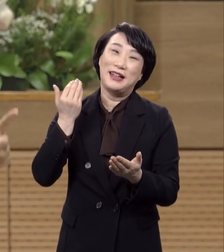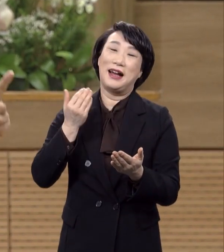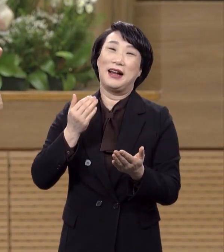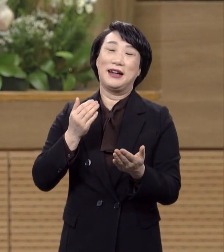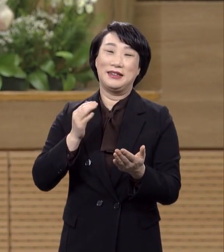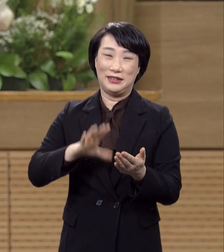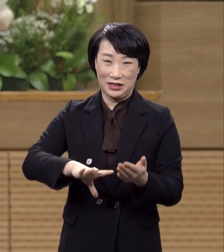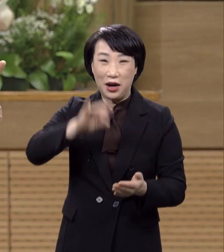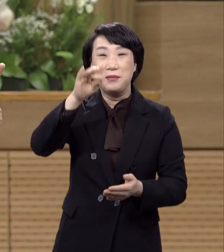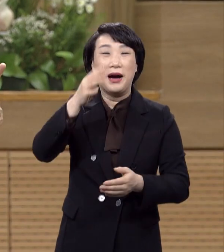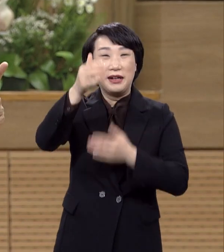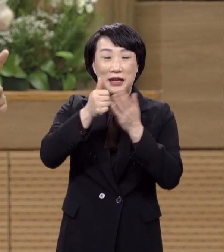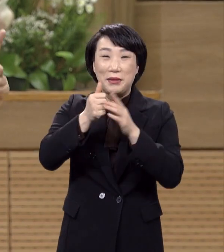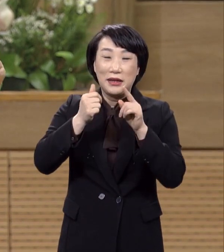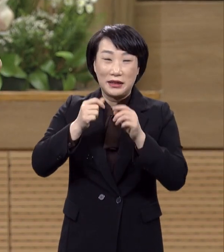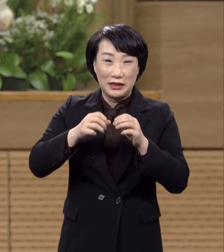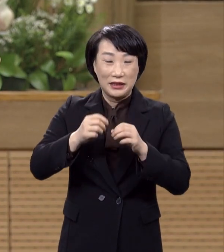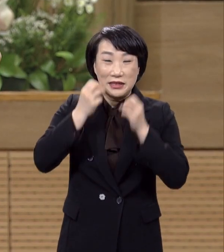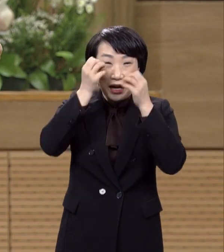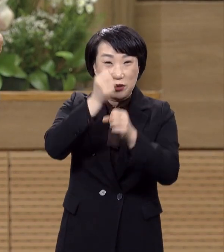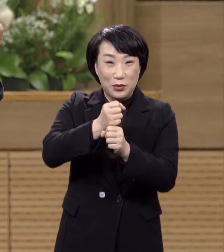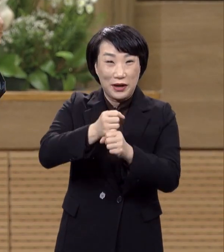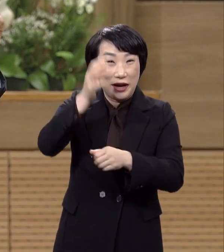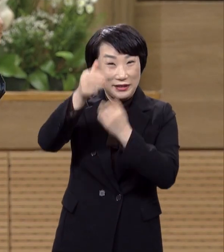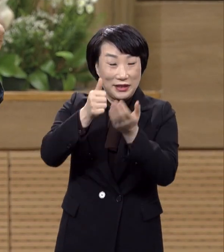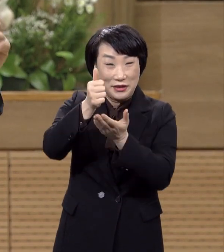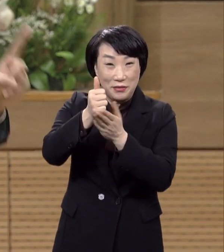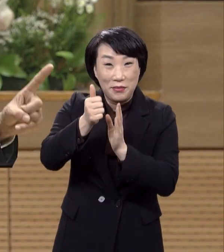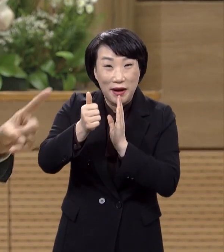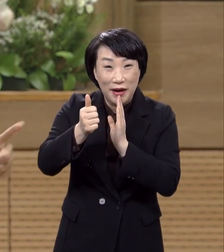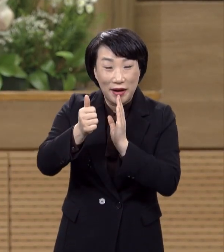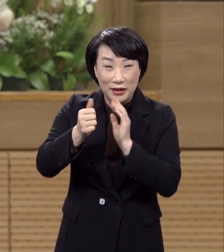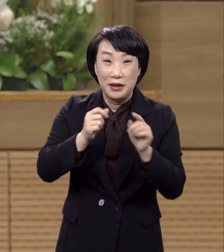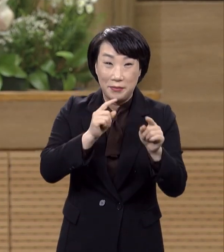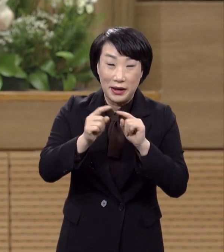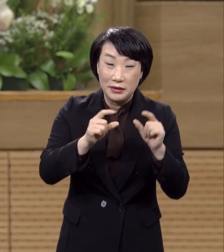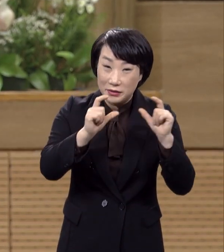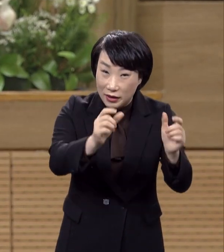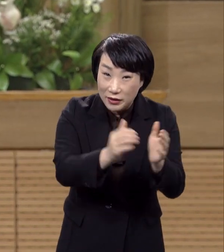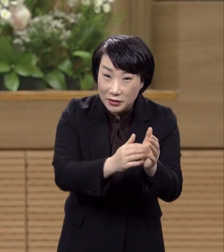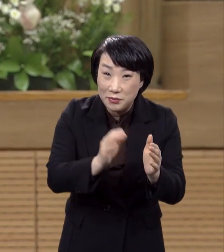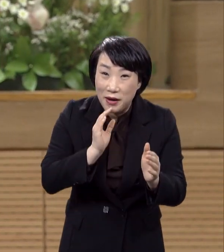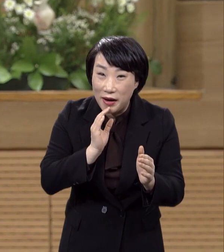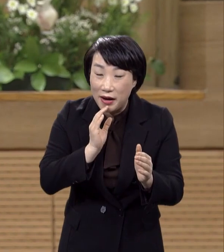옛날에 태초에 창조하신 하나님이 그에게 하신 말씀이나